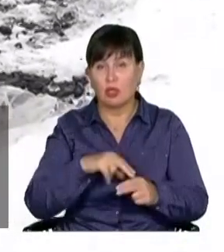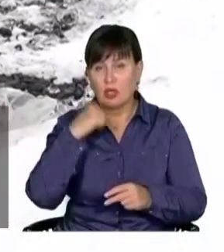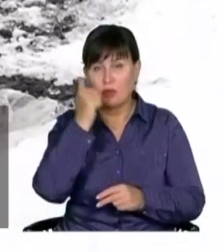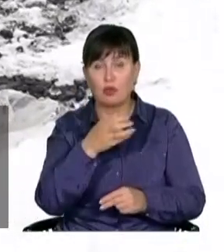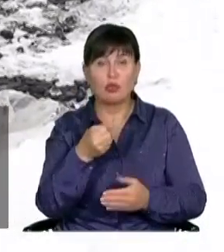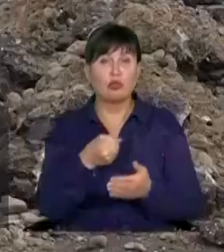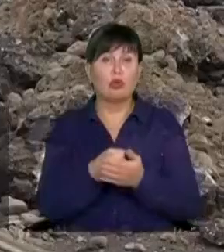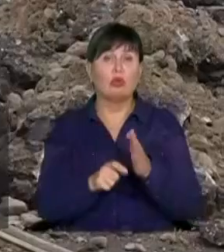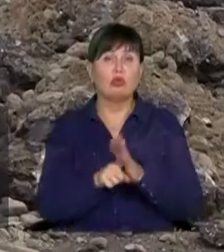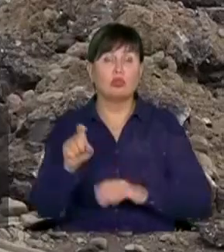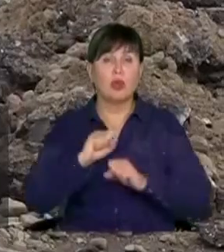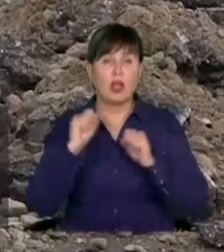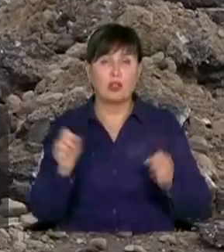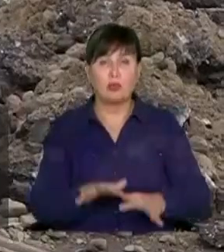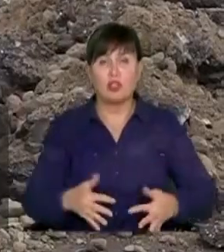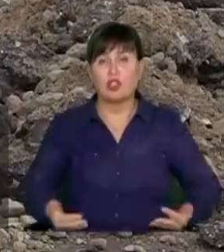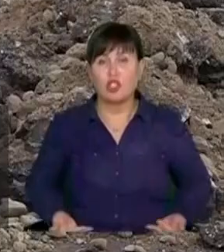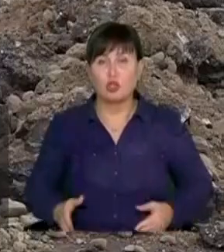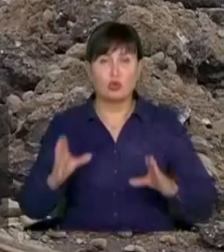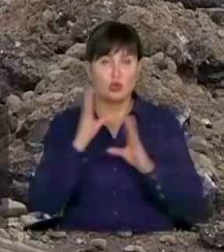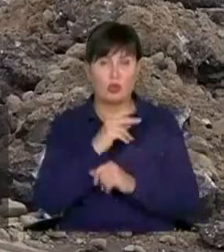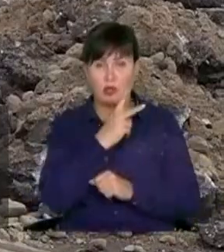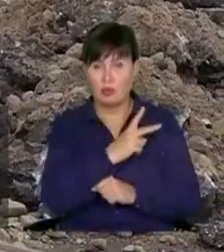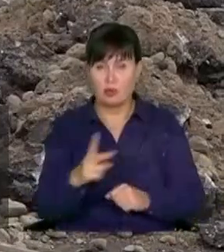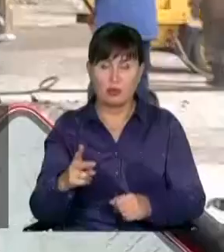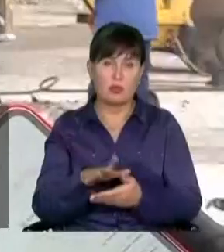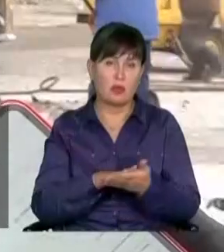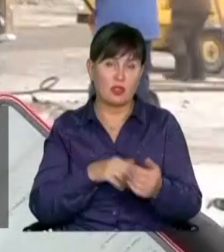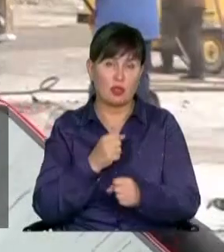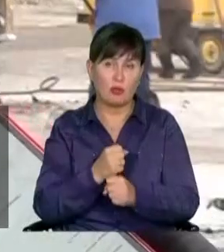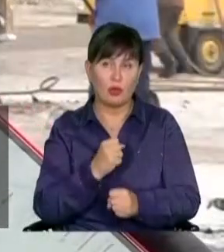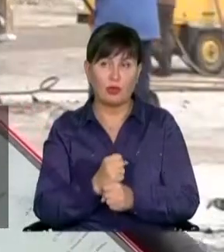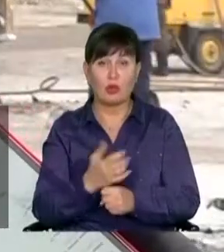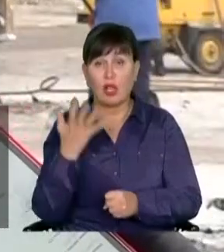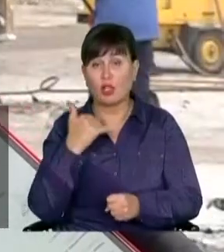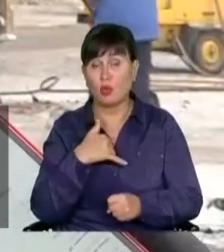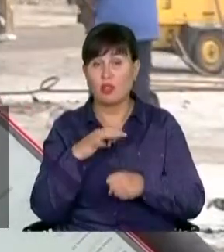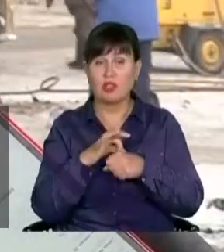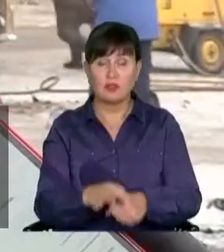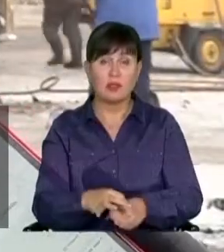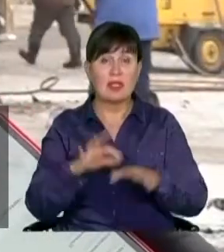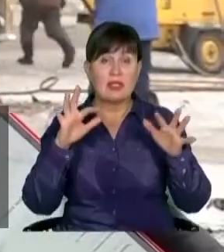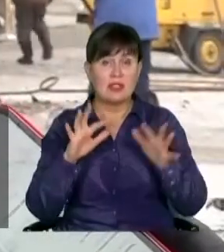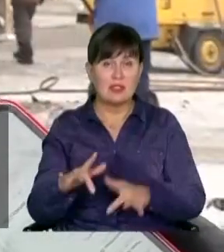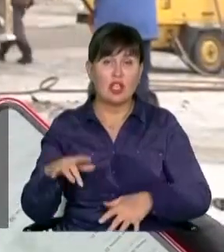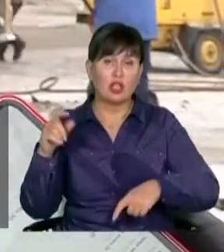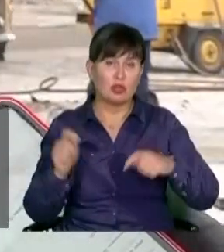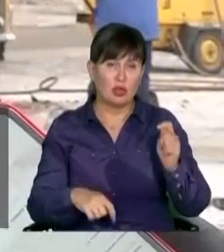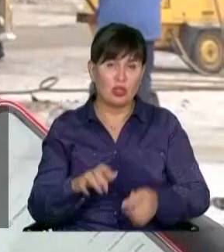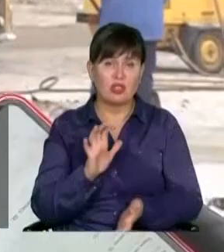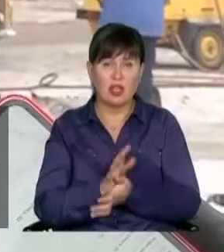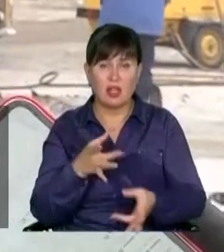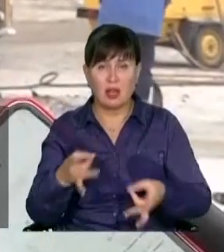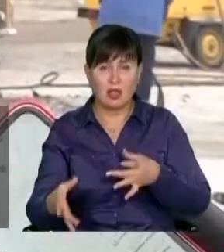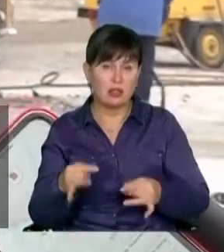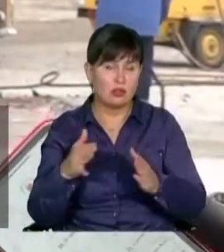до наступления холодов местные жители успели оценить проделанную работу. Когда у нас идет снег, дождь, грязь, соответственно, это то есть мы из